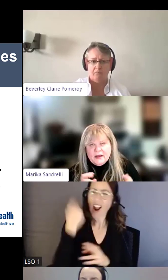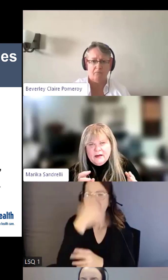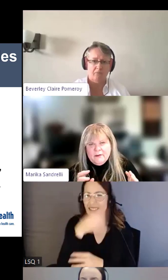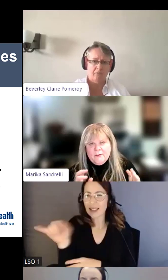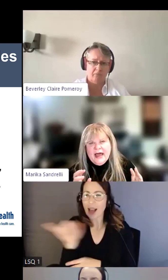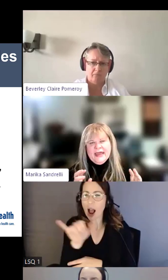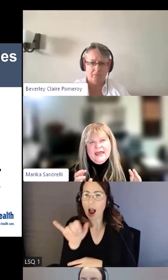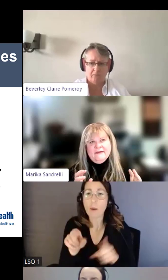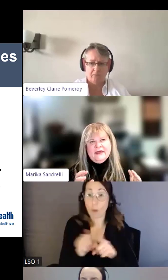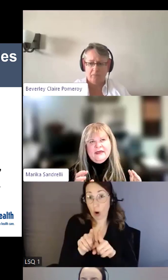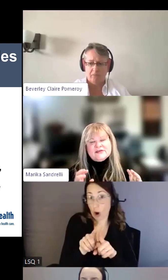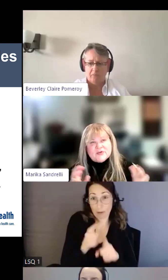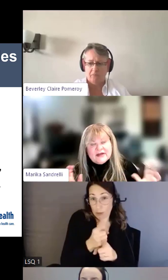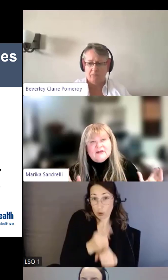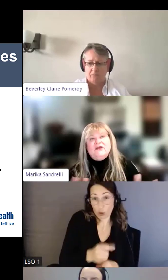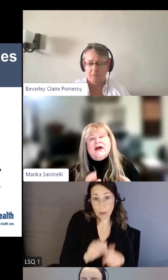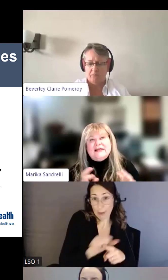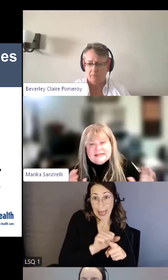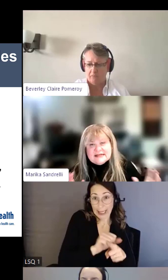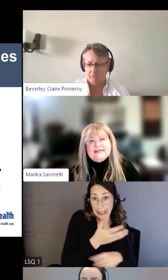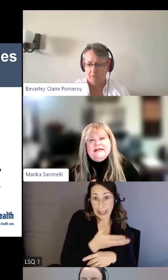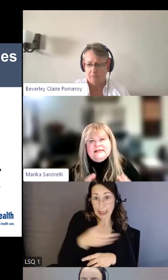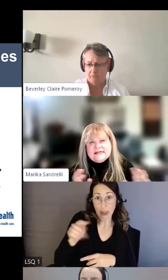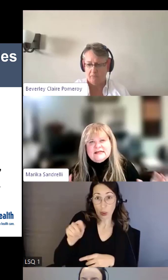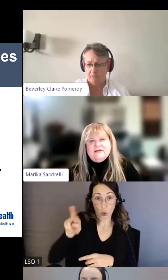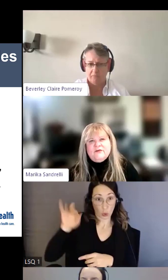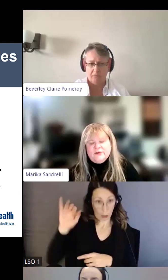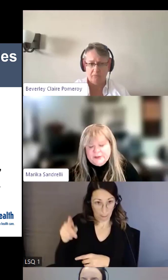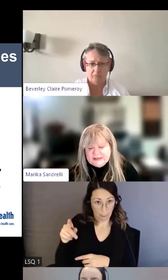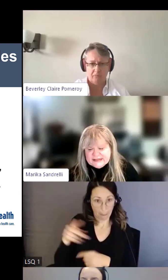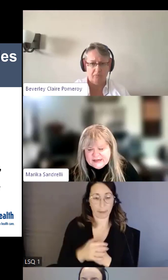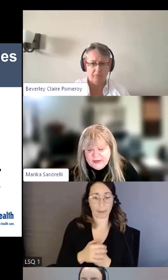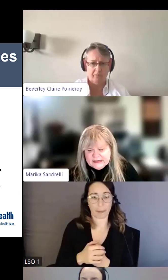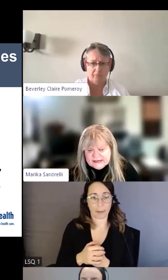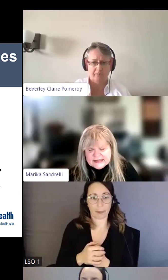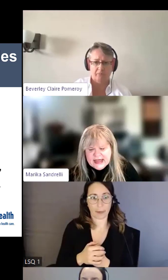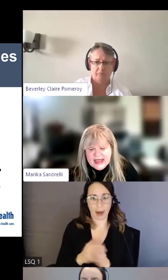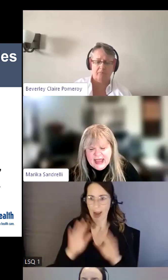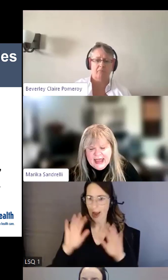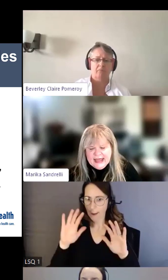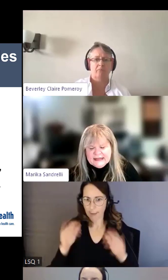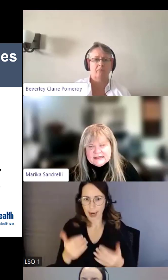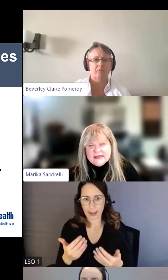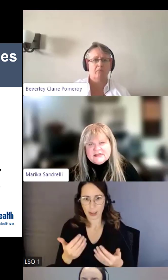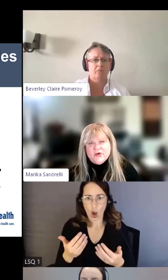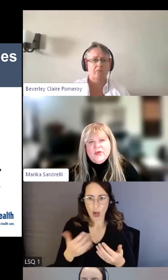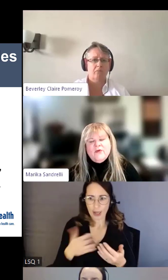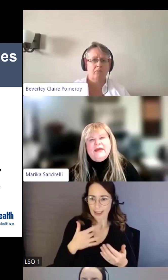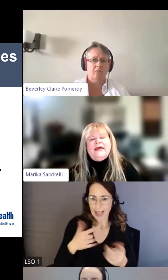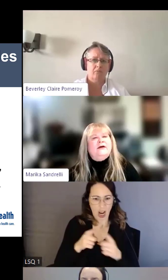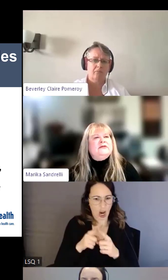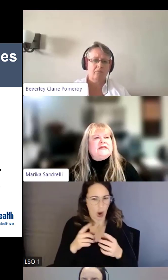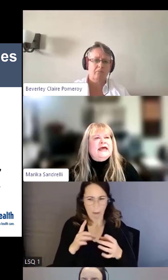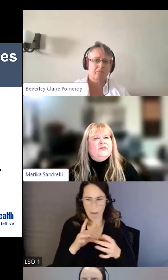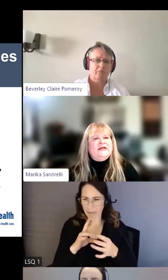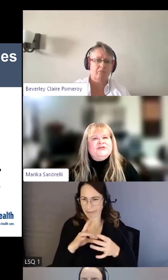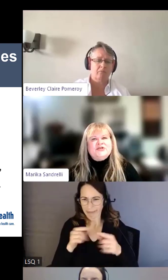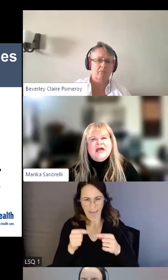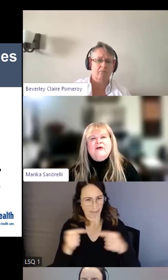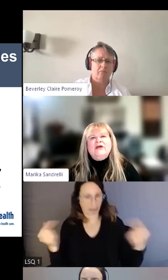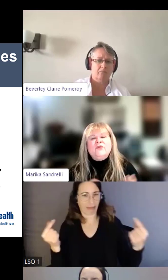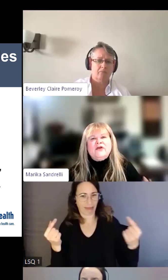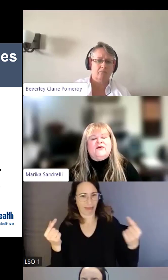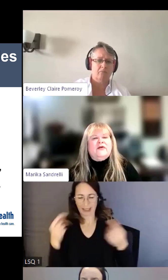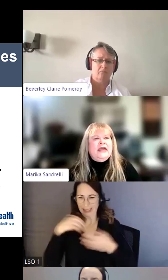cela créait beaucoup de dissonance parmi les participants ou chez les participants. Donc, on a fait un peu de recherche pour voir comment est-ce qu'on pourrait